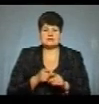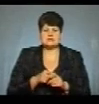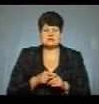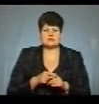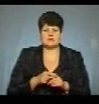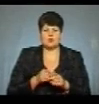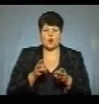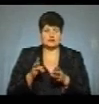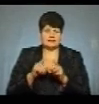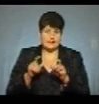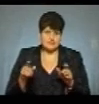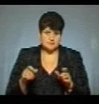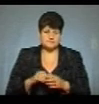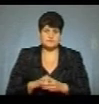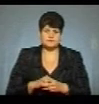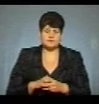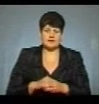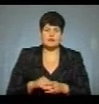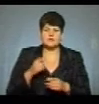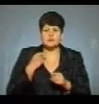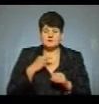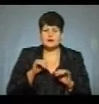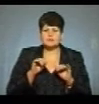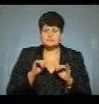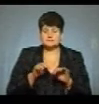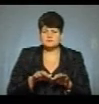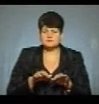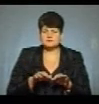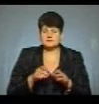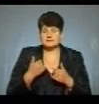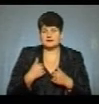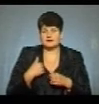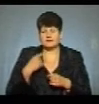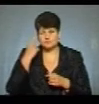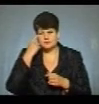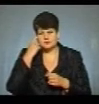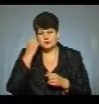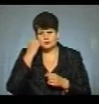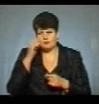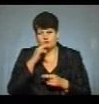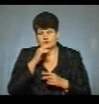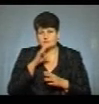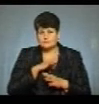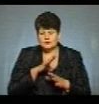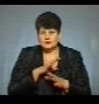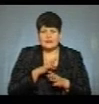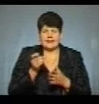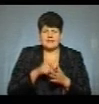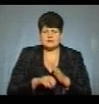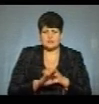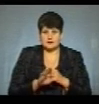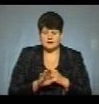Кримінальне провадження, наскільки є інформація в голові, щоб я не помилився, також не